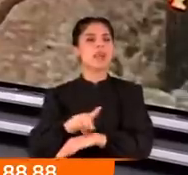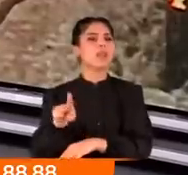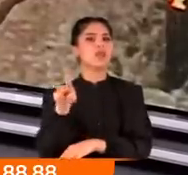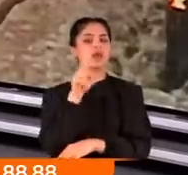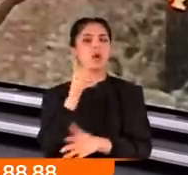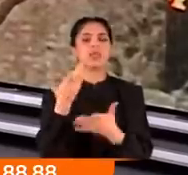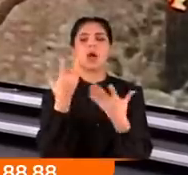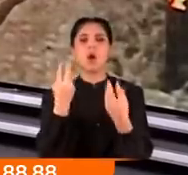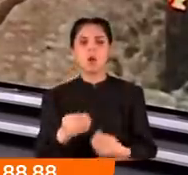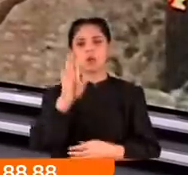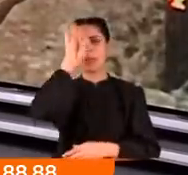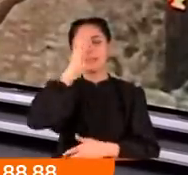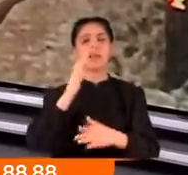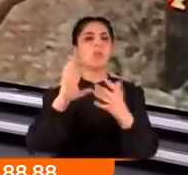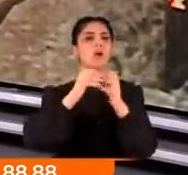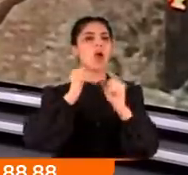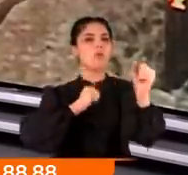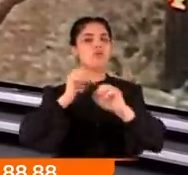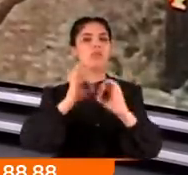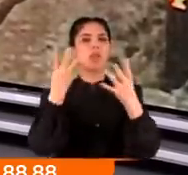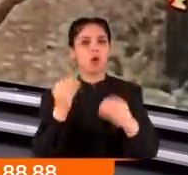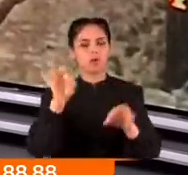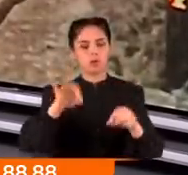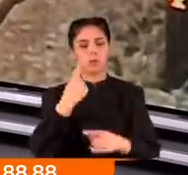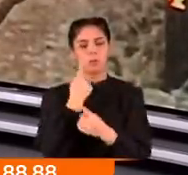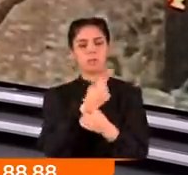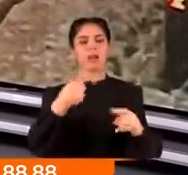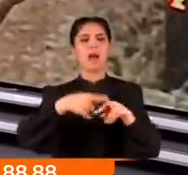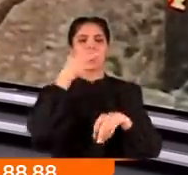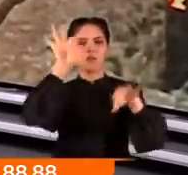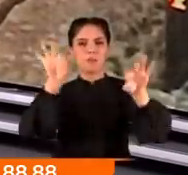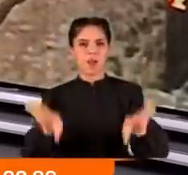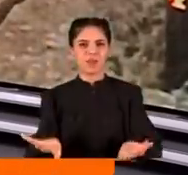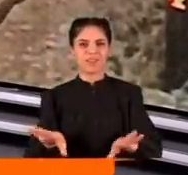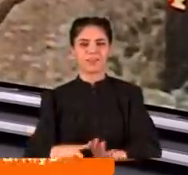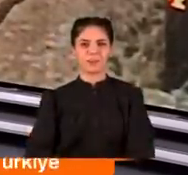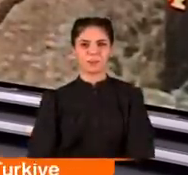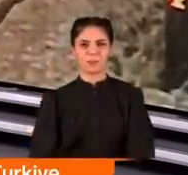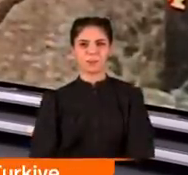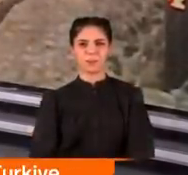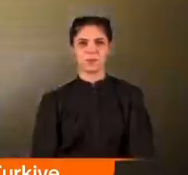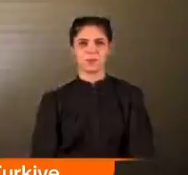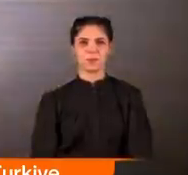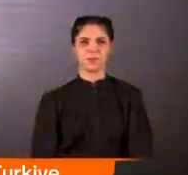son 24 saatte ne yaşandı? İstanbul'un karla mücadelesinde neler oldu? Bir bakalım. ATV Haber başladı.